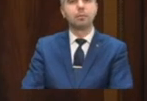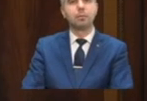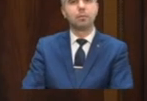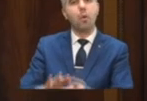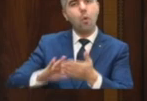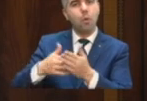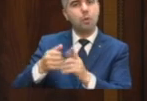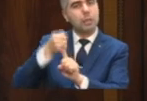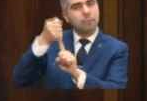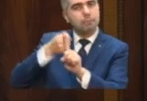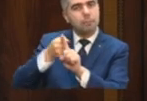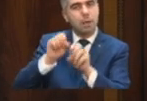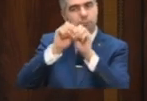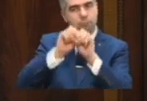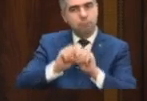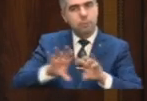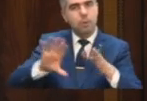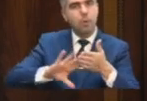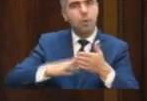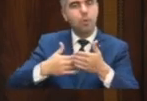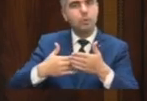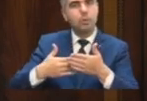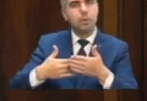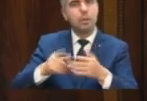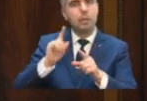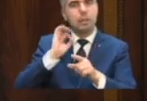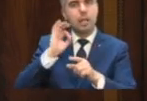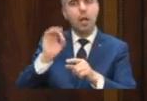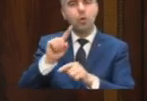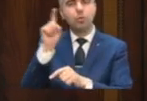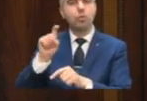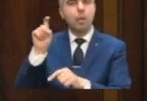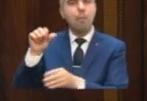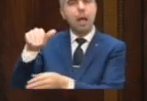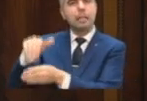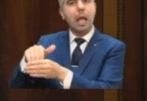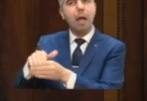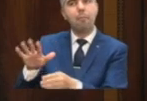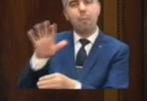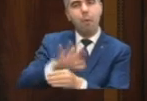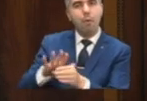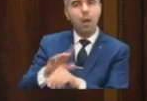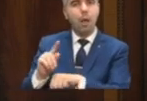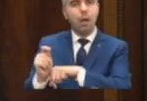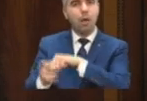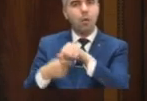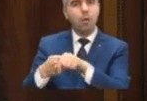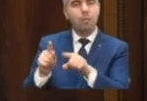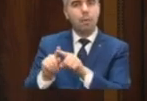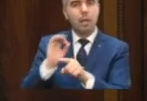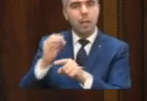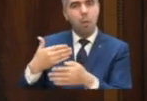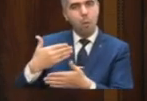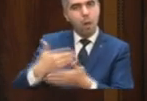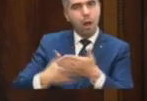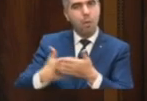كل الجهود لتعميم هذه التغطية اللي كتسمى التغطية ديال الجماعات الترابية ذات الصبغة القروية بوثائق